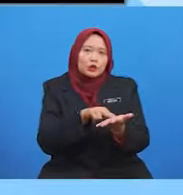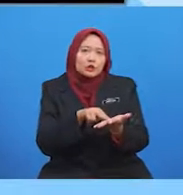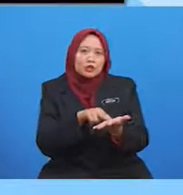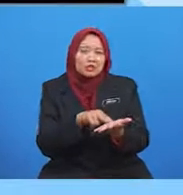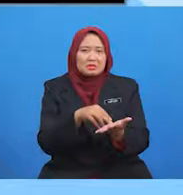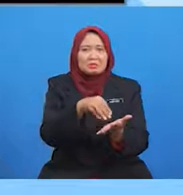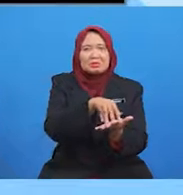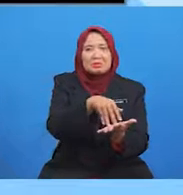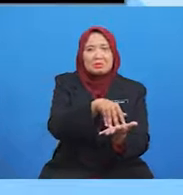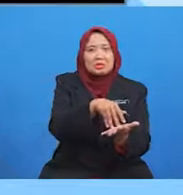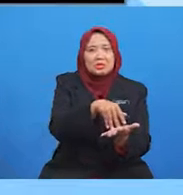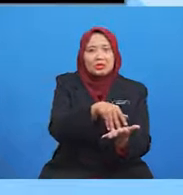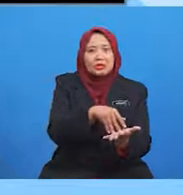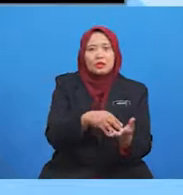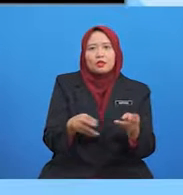unit Curie.